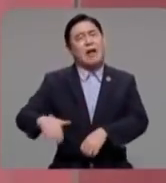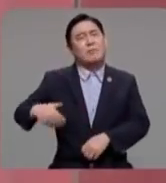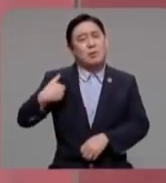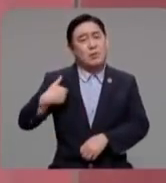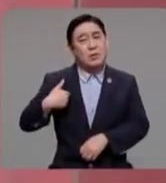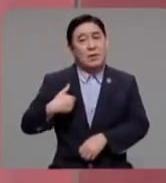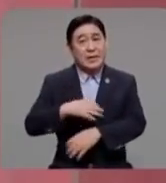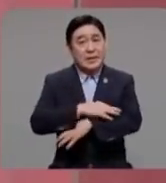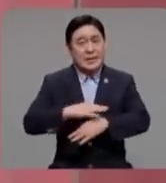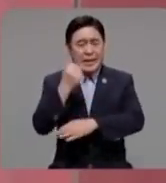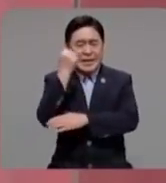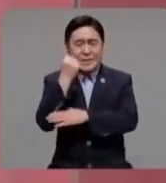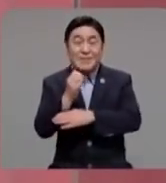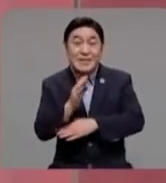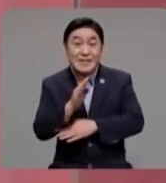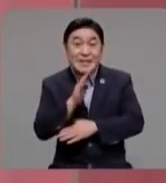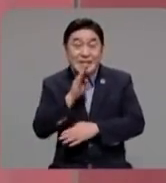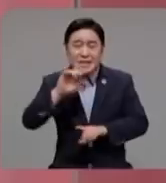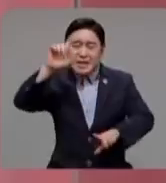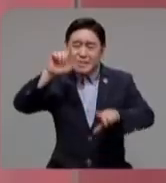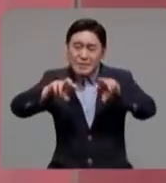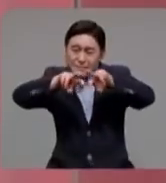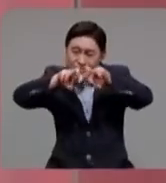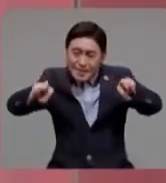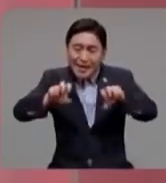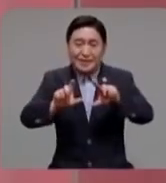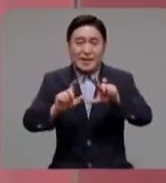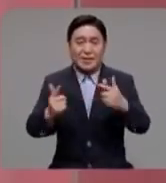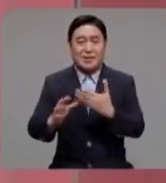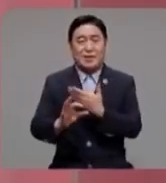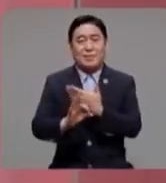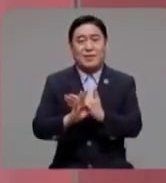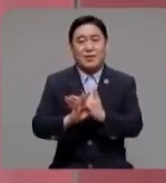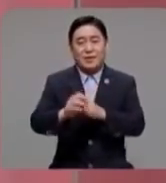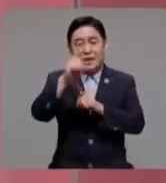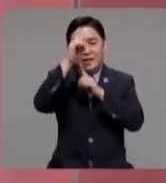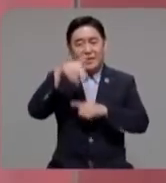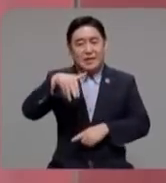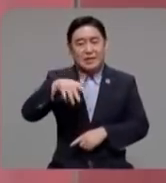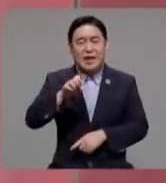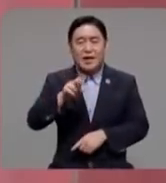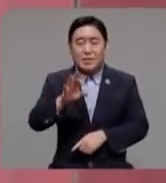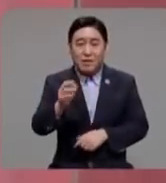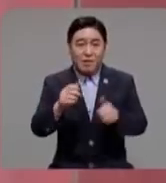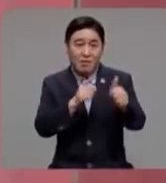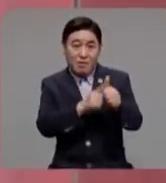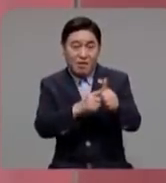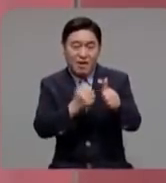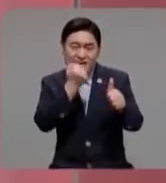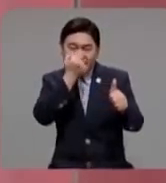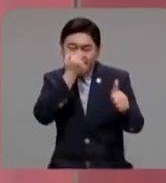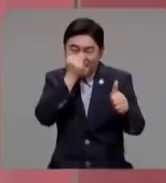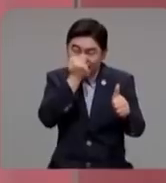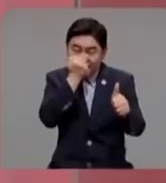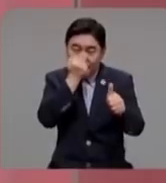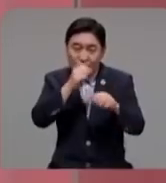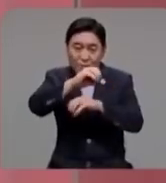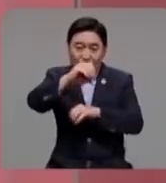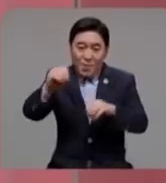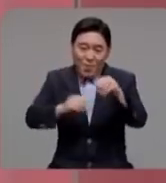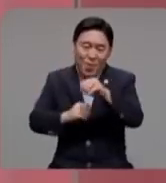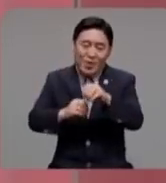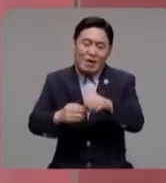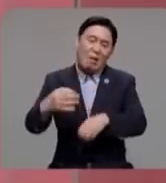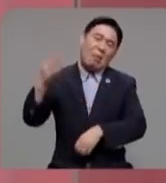그 비리의 실체를 깊이 파고들지 않으면 이재명은 뻔뻔하게 오히려 역공으로